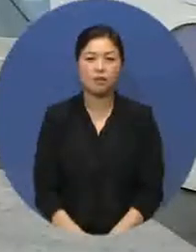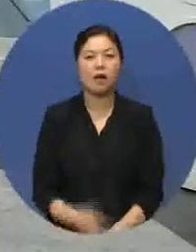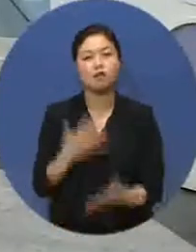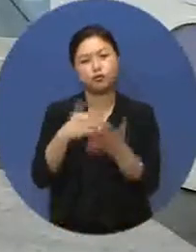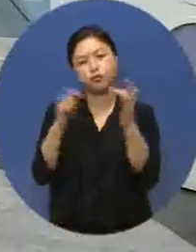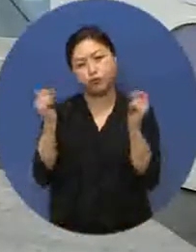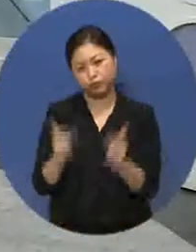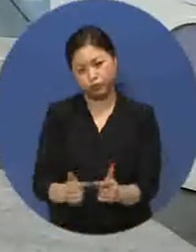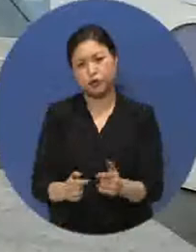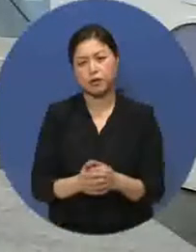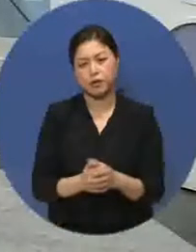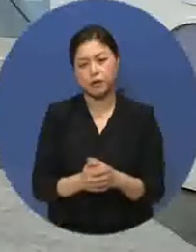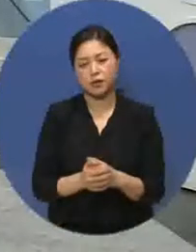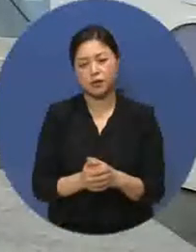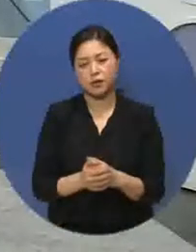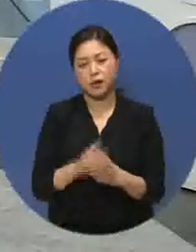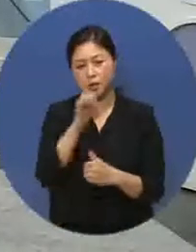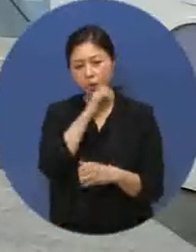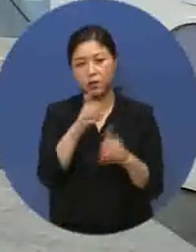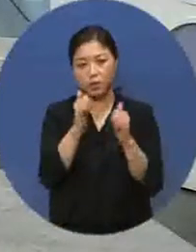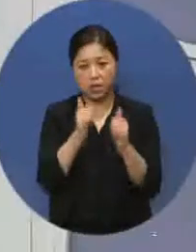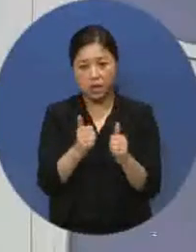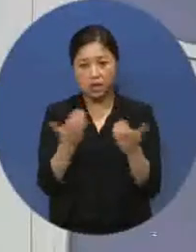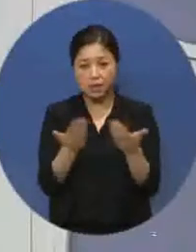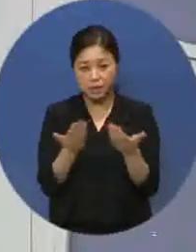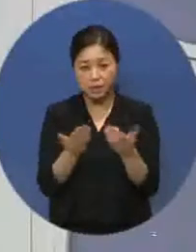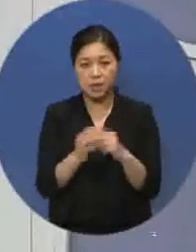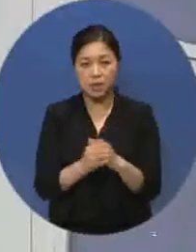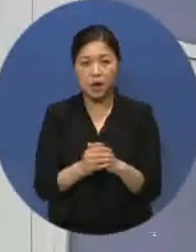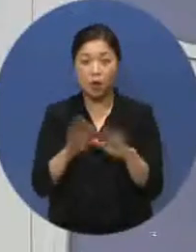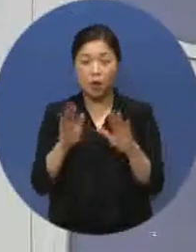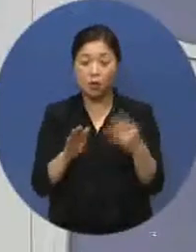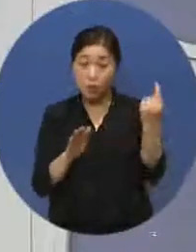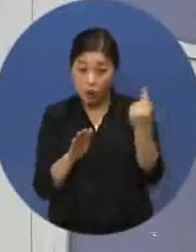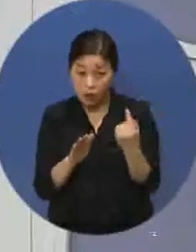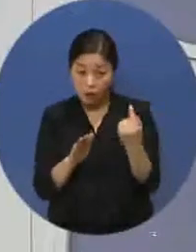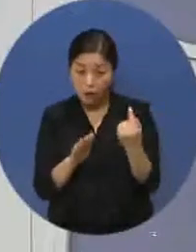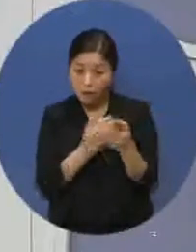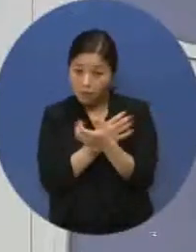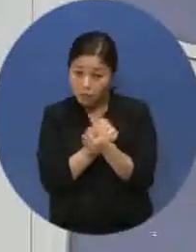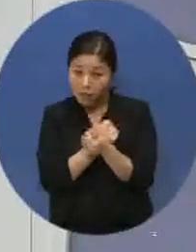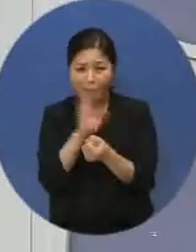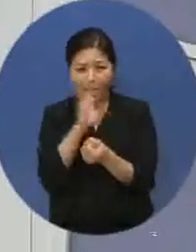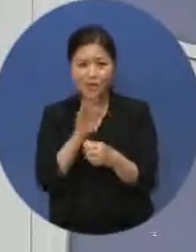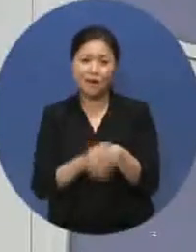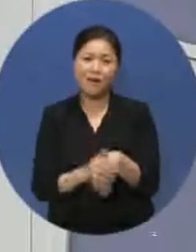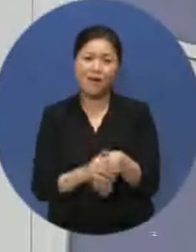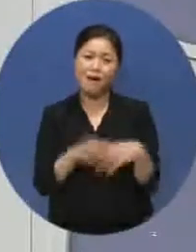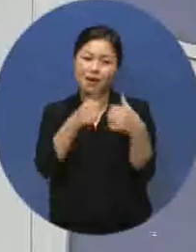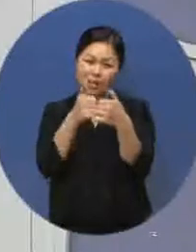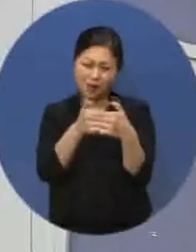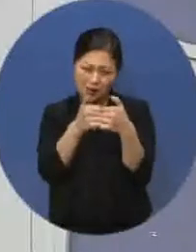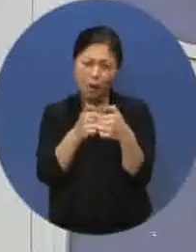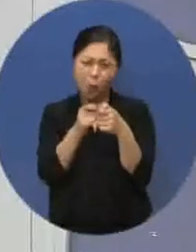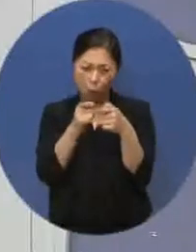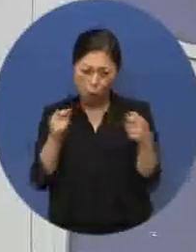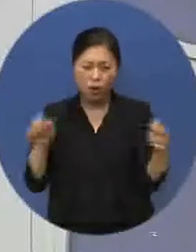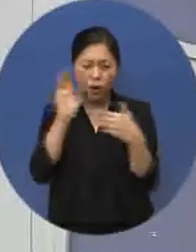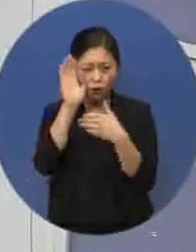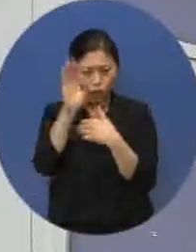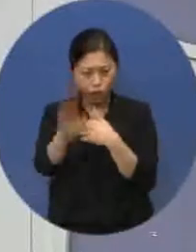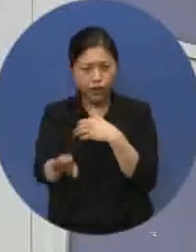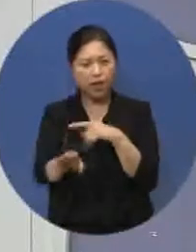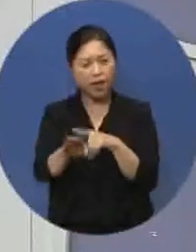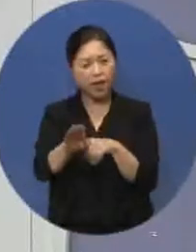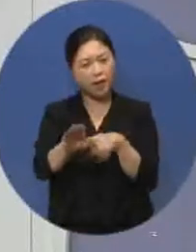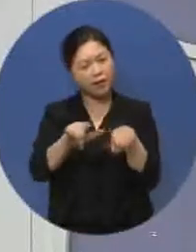있죠. 변호사라는 직업이 오늘 와서 오늘 수임을 하지 않습니다. 오랫동안 상담을 하다가 적정한